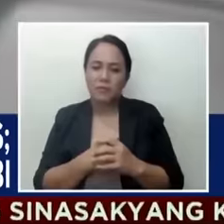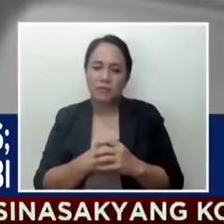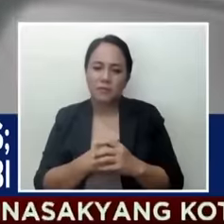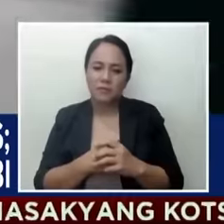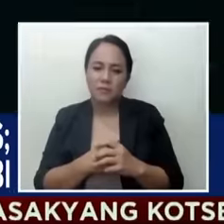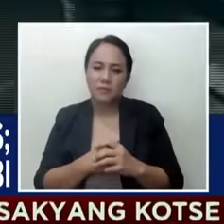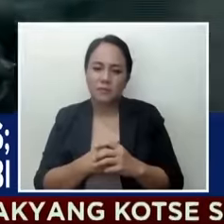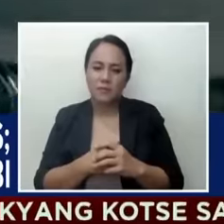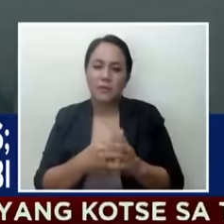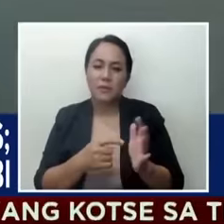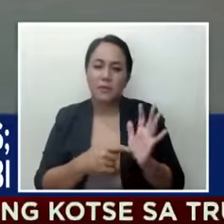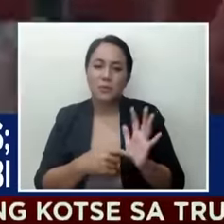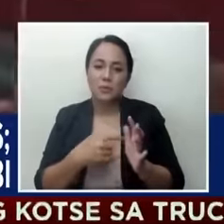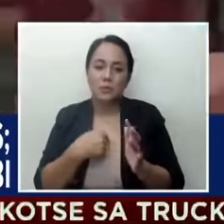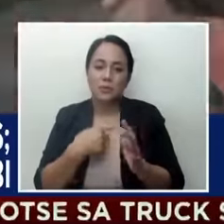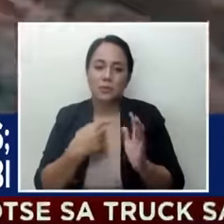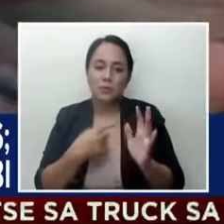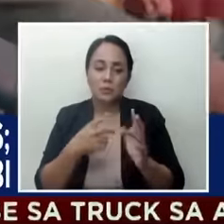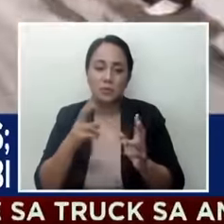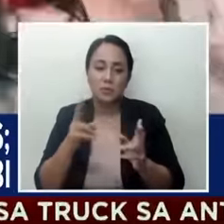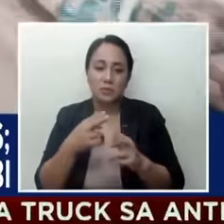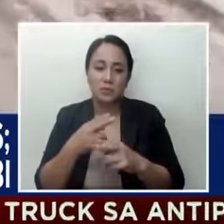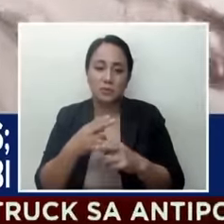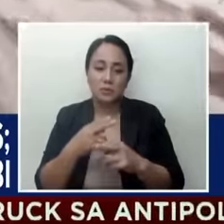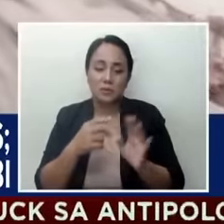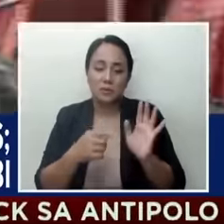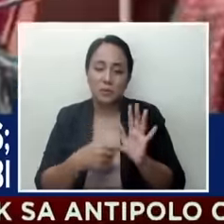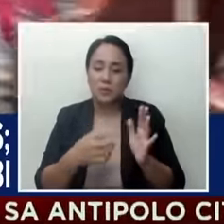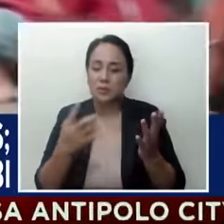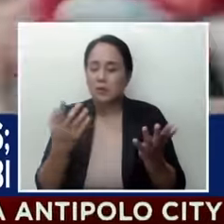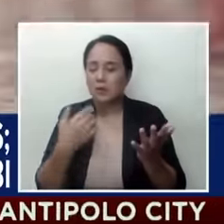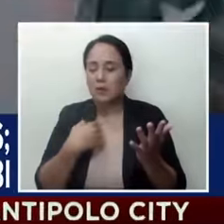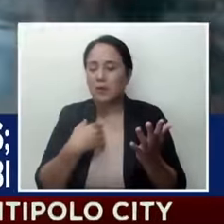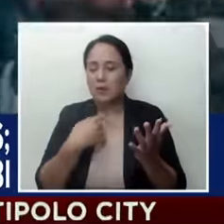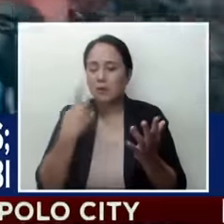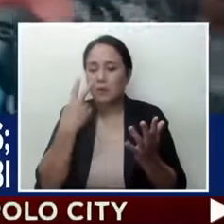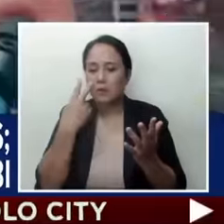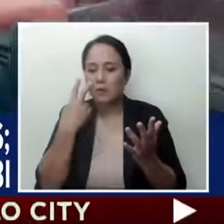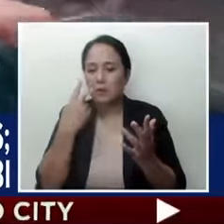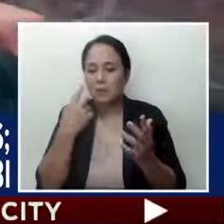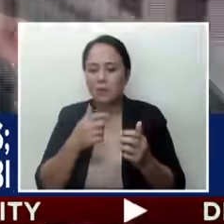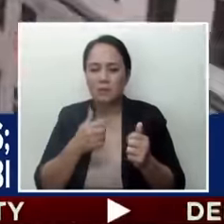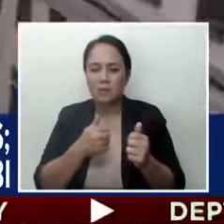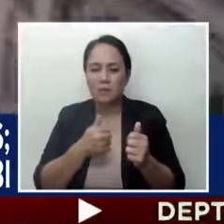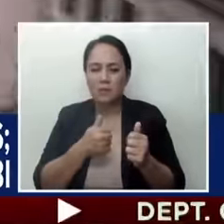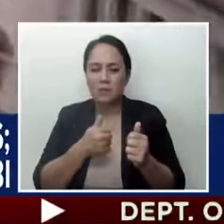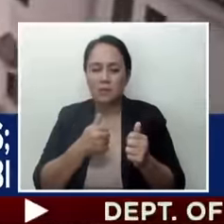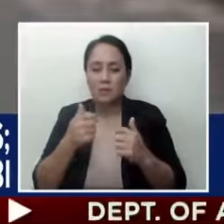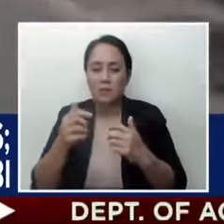Sa pinalabas na trailer noong Biyernes, isa sa mga kaabang-abang ay ang habulan sa kalsada.